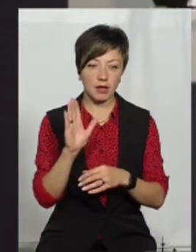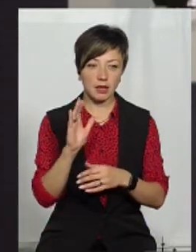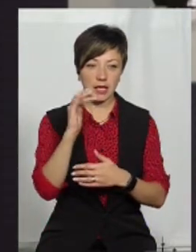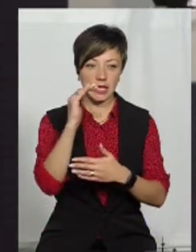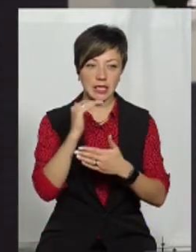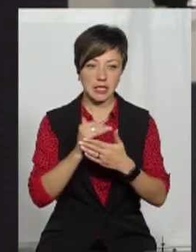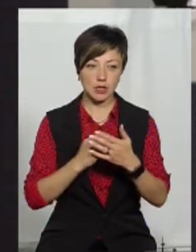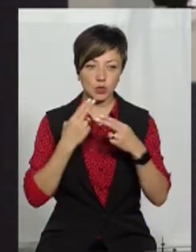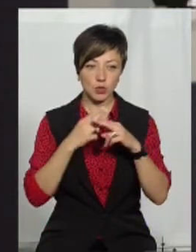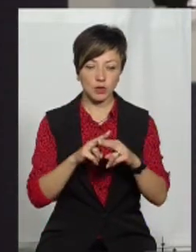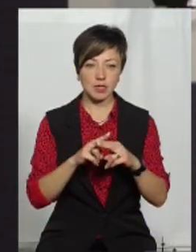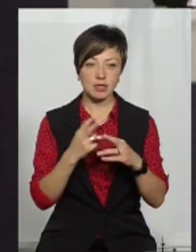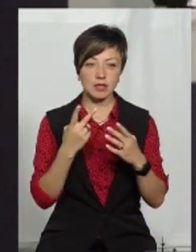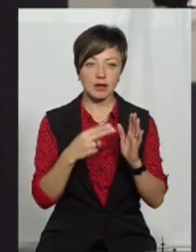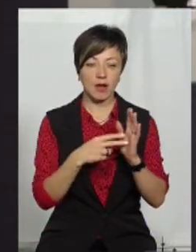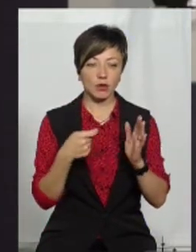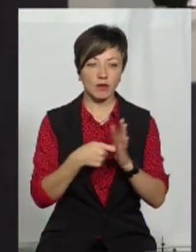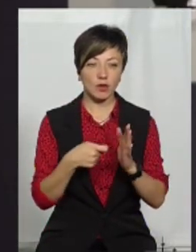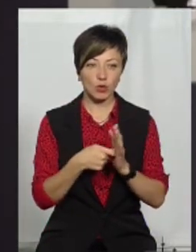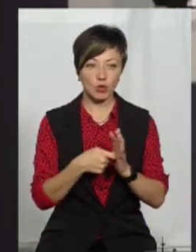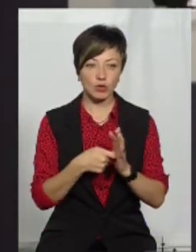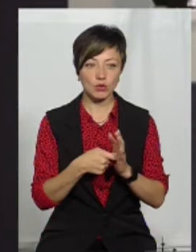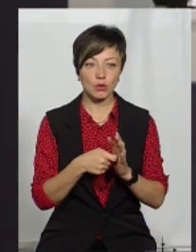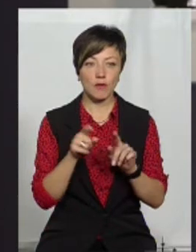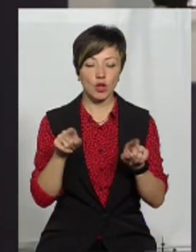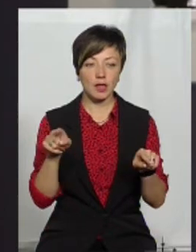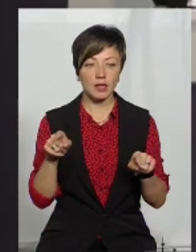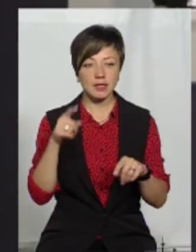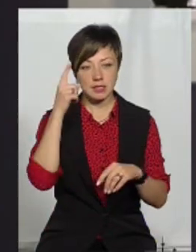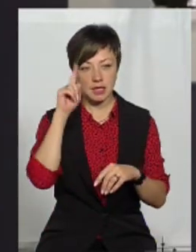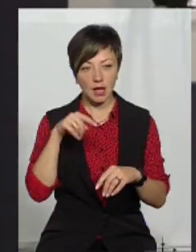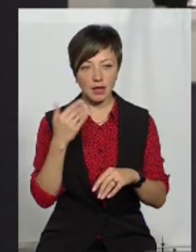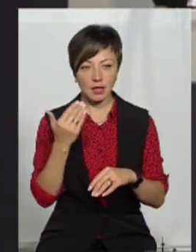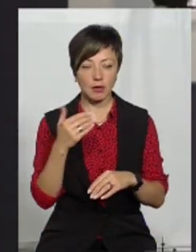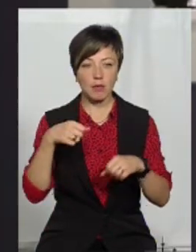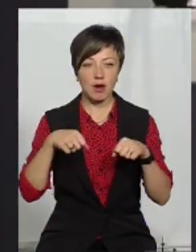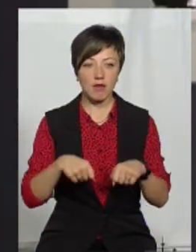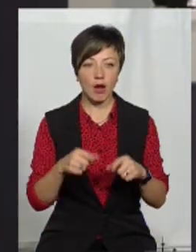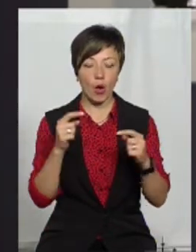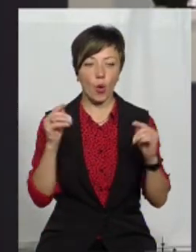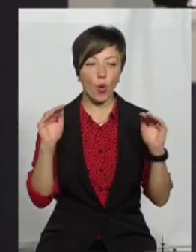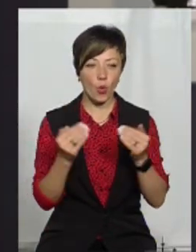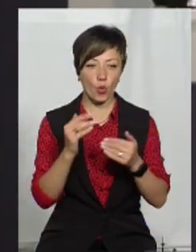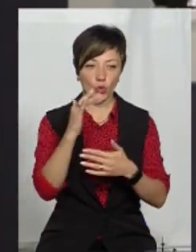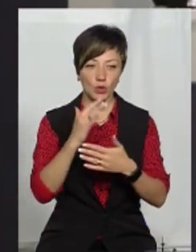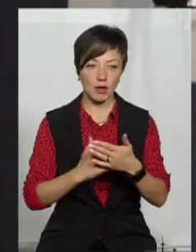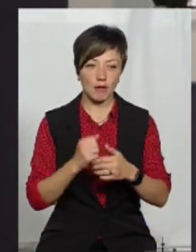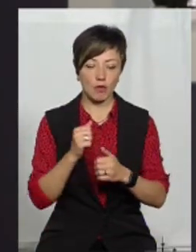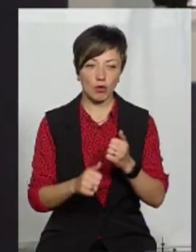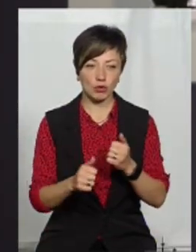інструкцію, так як написано там, да, скільки вартує квиток, щоб вони знали їхні права, але дуже коротенько, щоб було